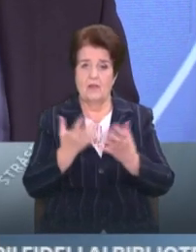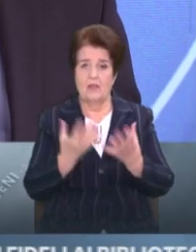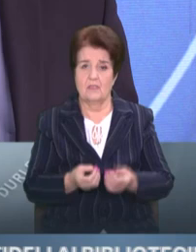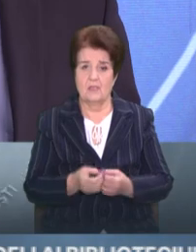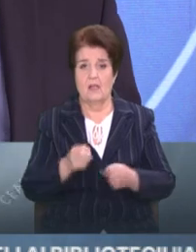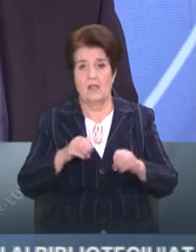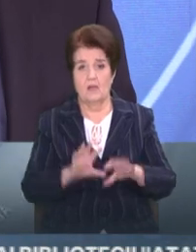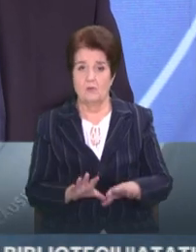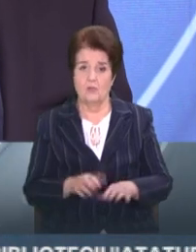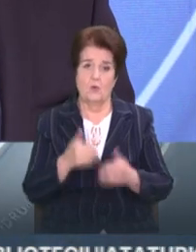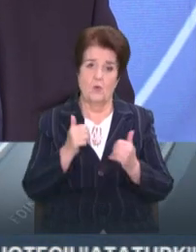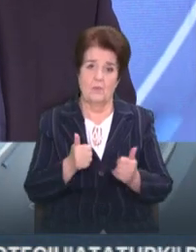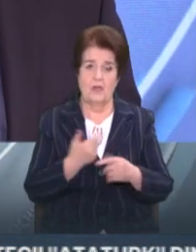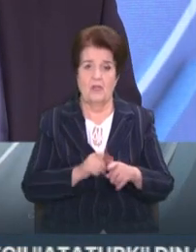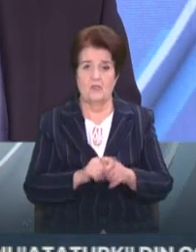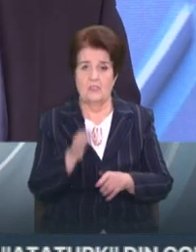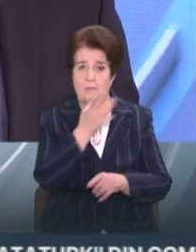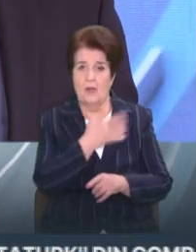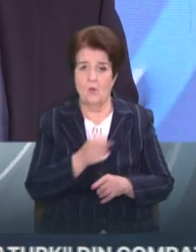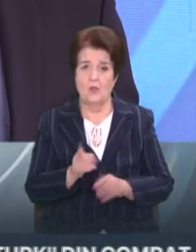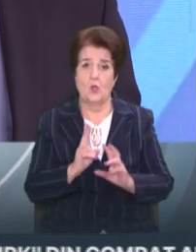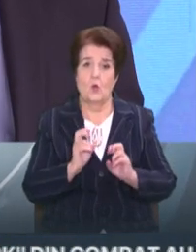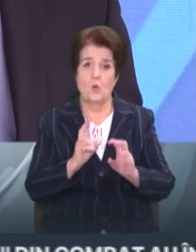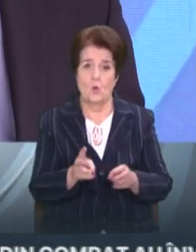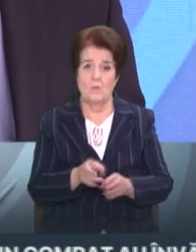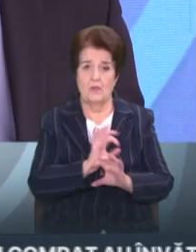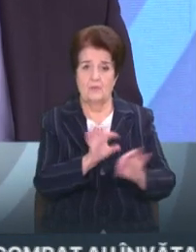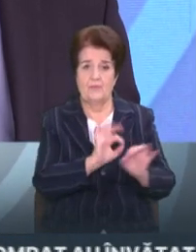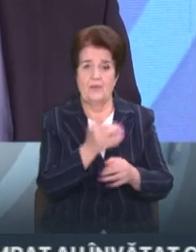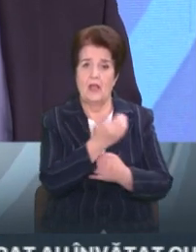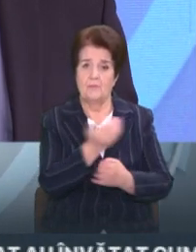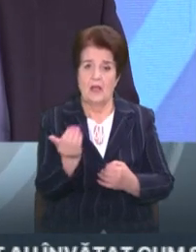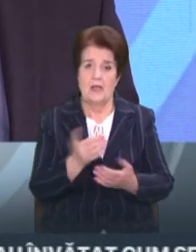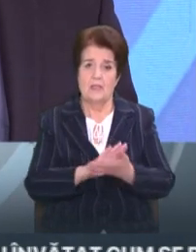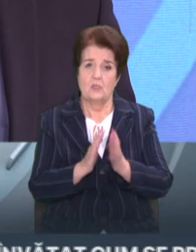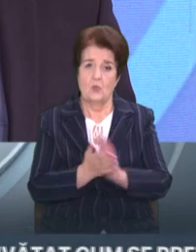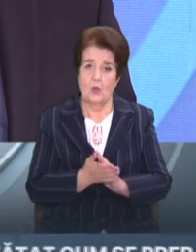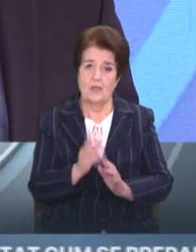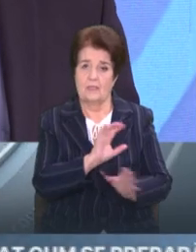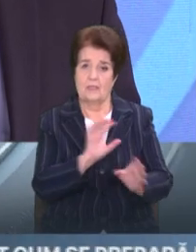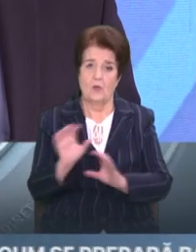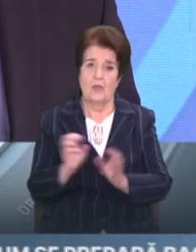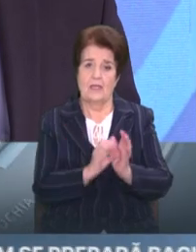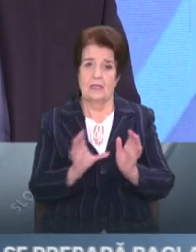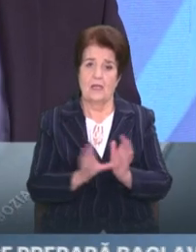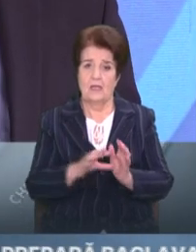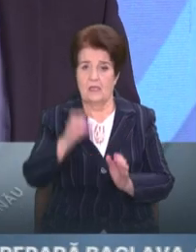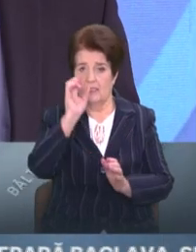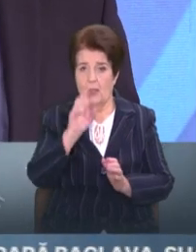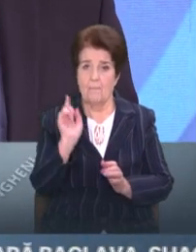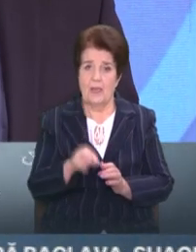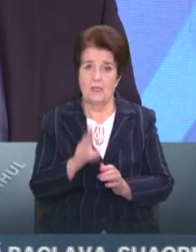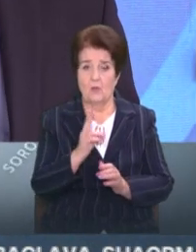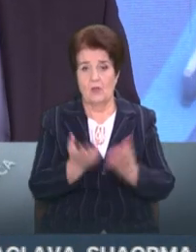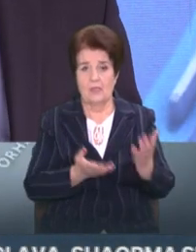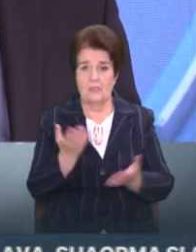reuși să treacă cu bine prin această perioadă. Cum catalogați dumneavoastră actuala situație privind securitatea energetică a țării? Pentru că se